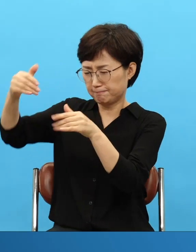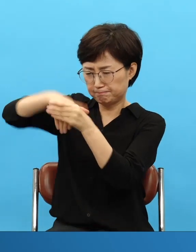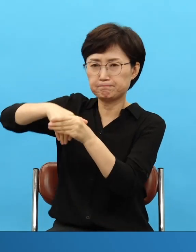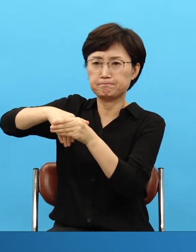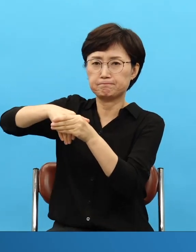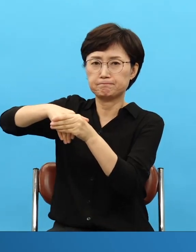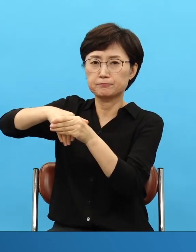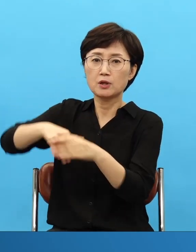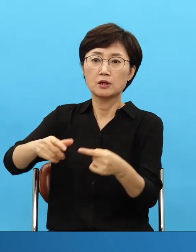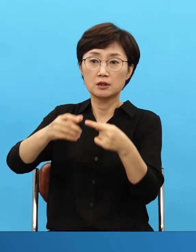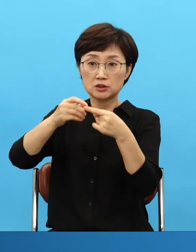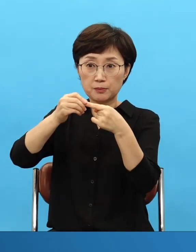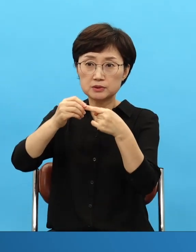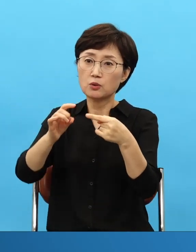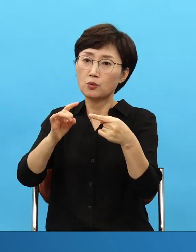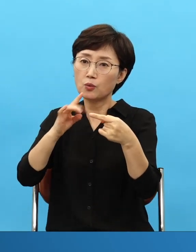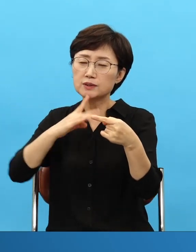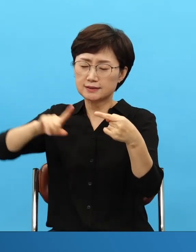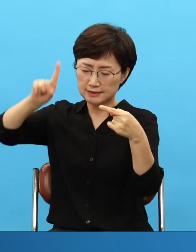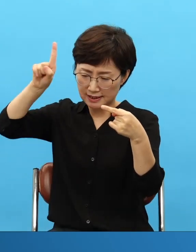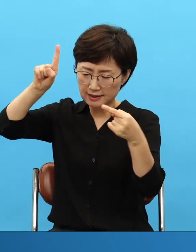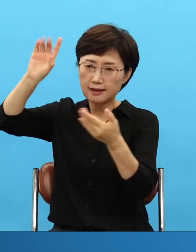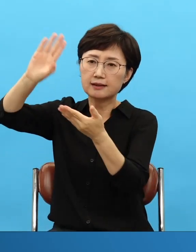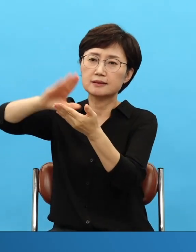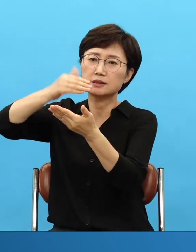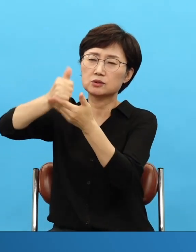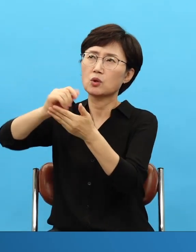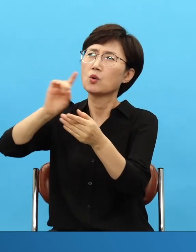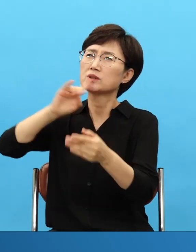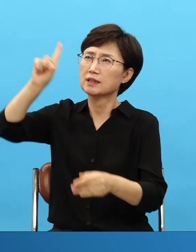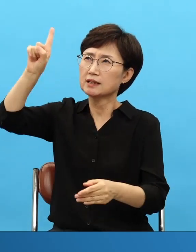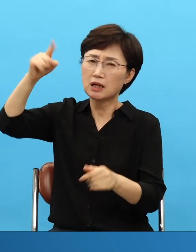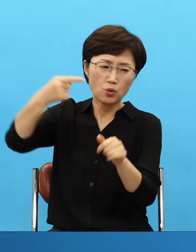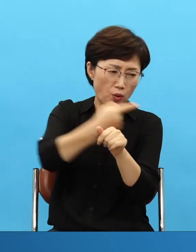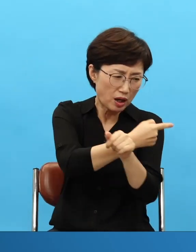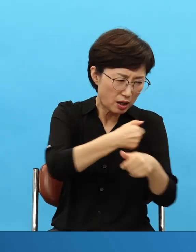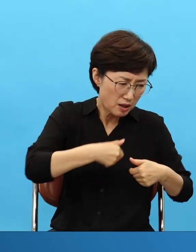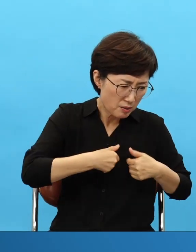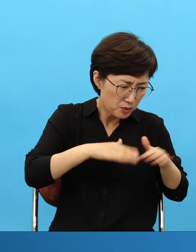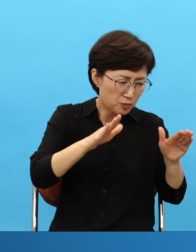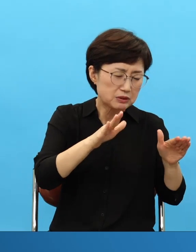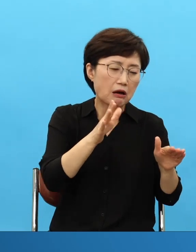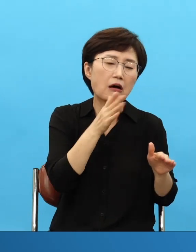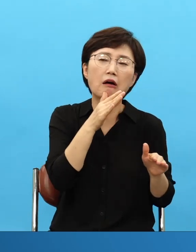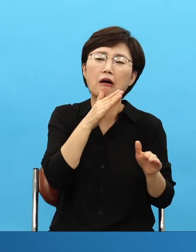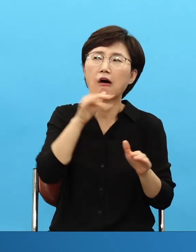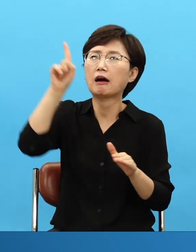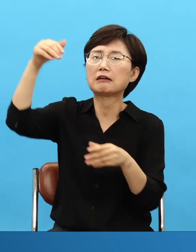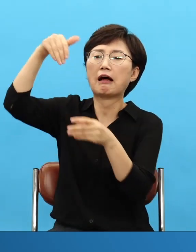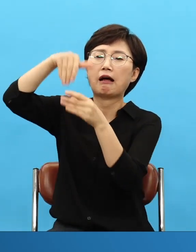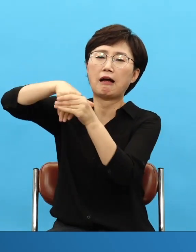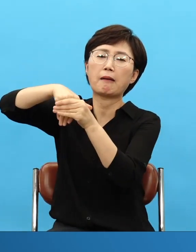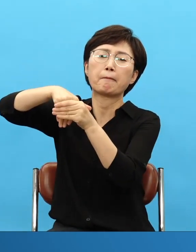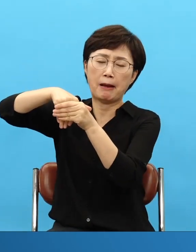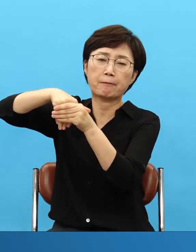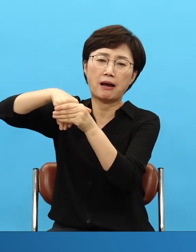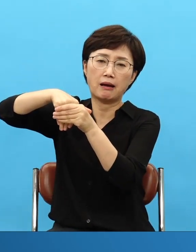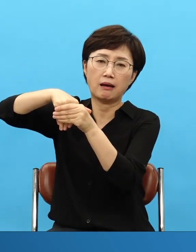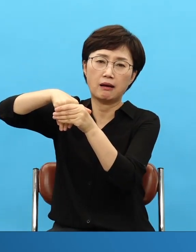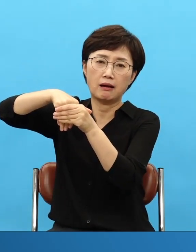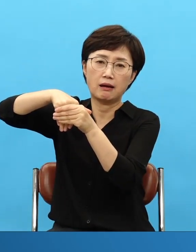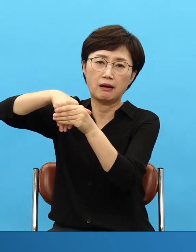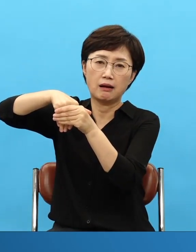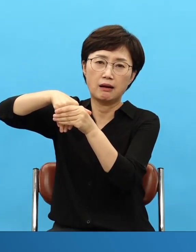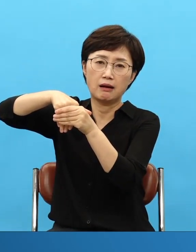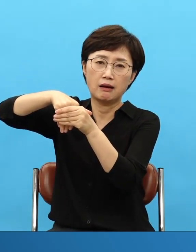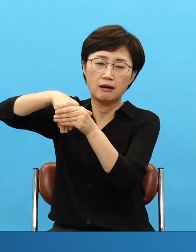오직 그리스도구나. And you must plant in what is 저는 most needed. 심어졌어요. I've planted inside of me 왜 다 only 끝났어요? Jesus. And that's why it's 그 finished. 문제는